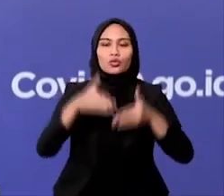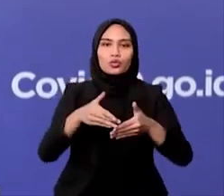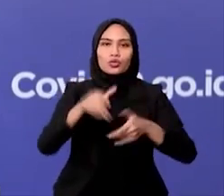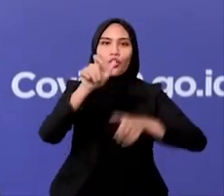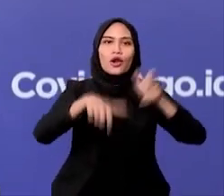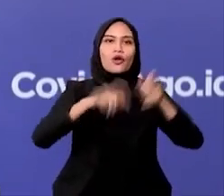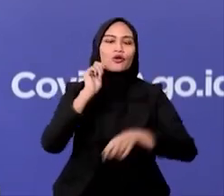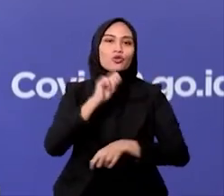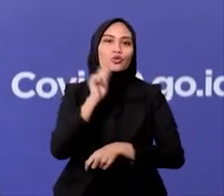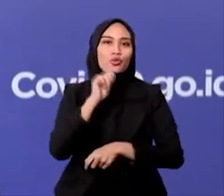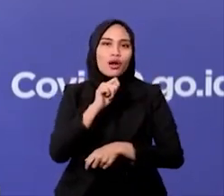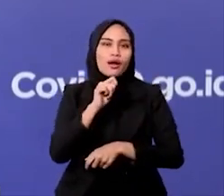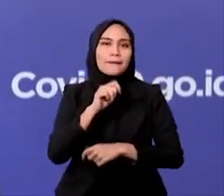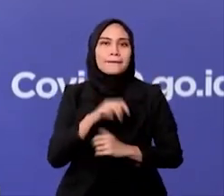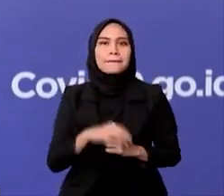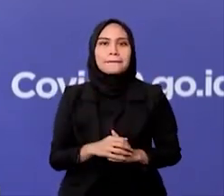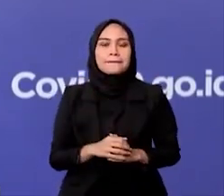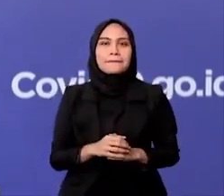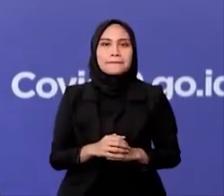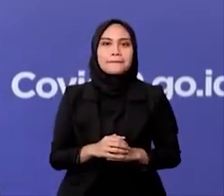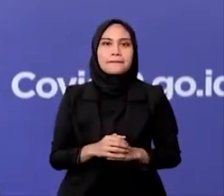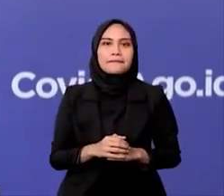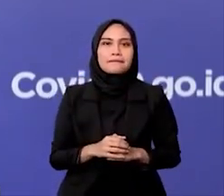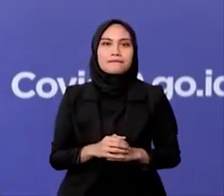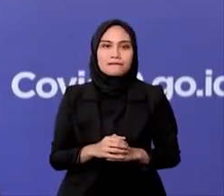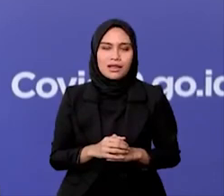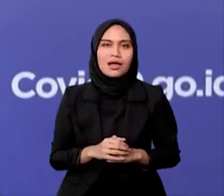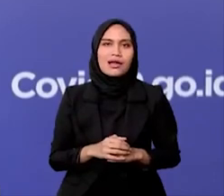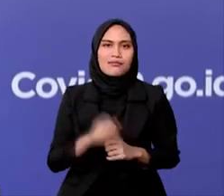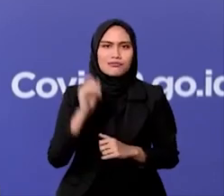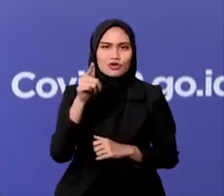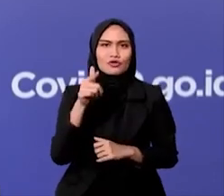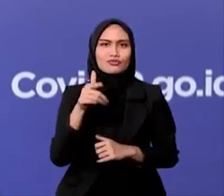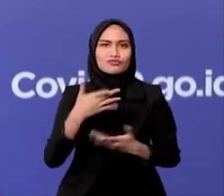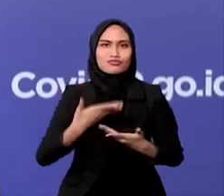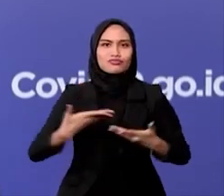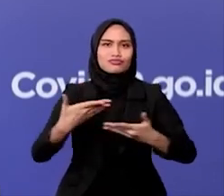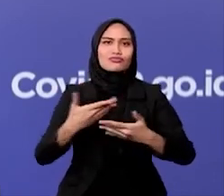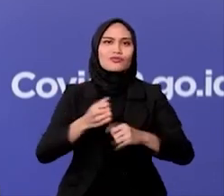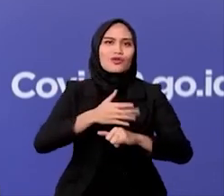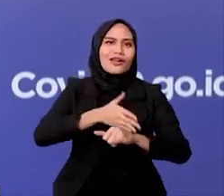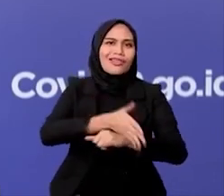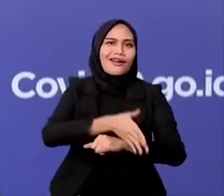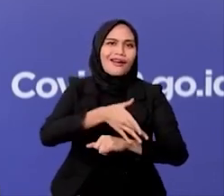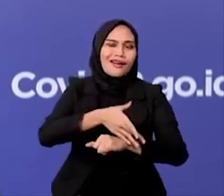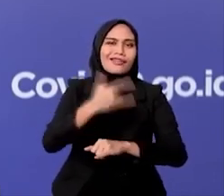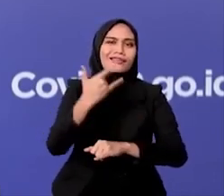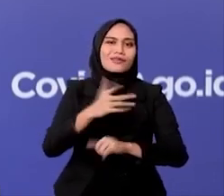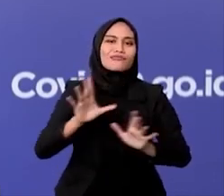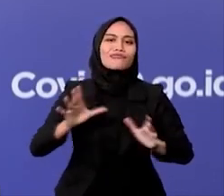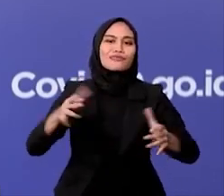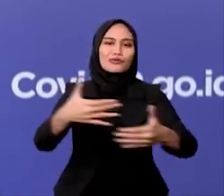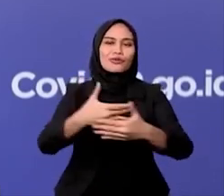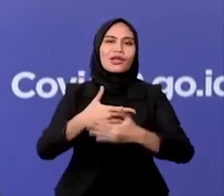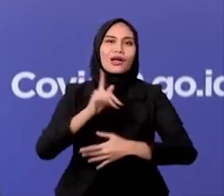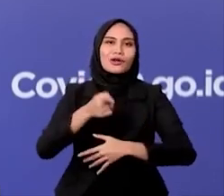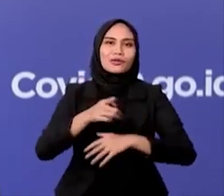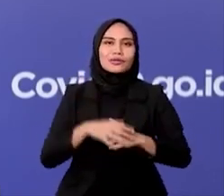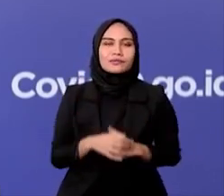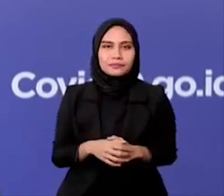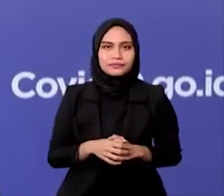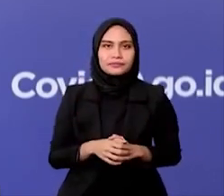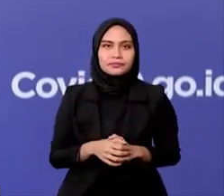covert 19 di dalam momen Idul Adha perlu kami sampaikan disini bahwa